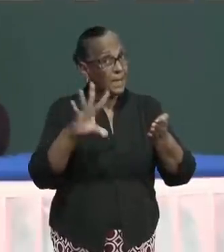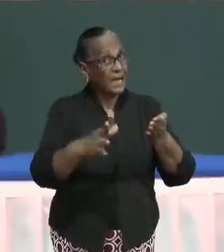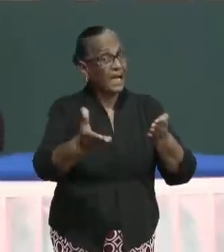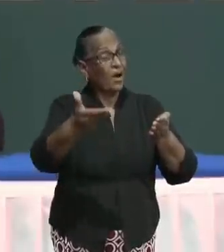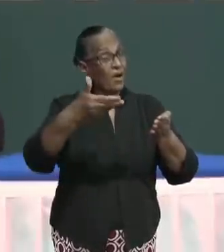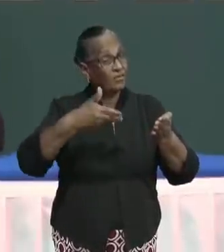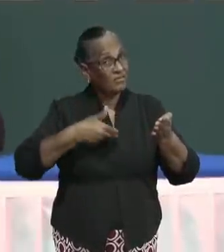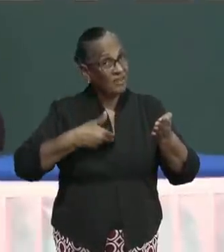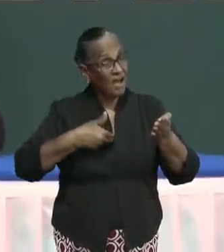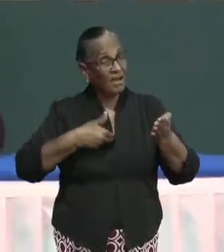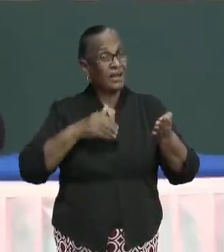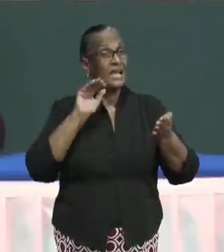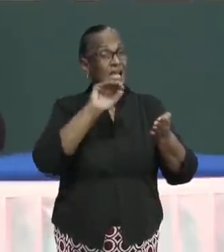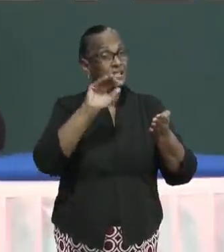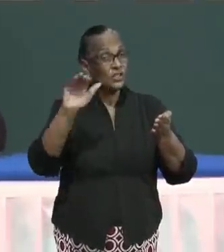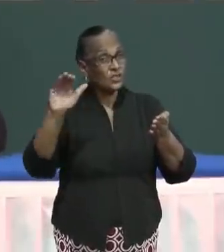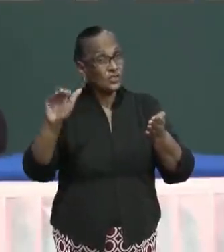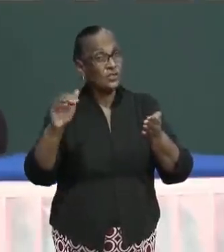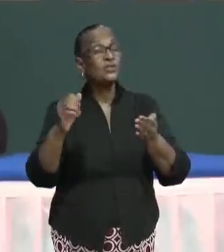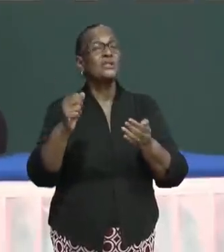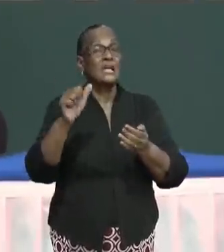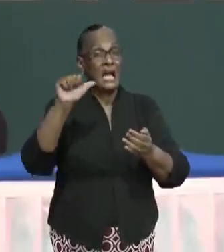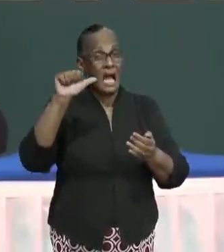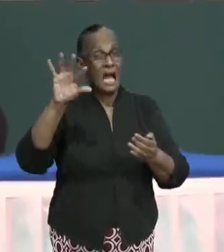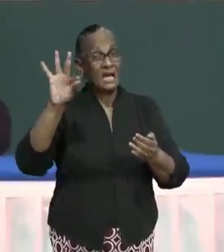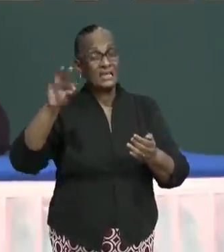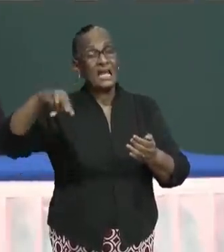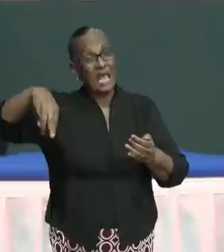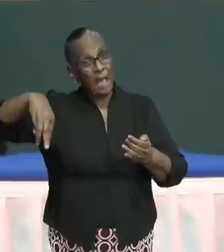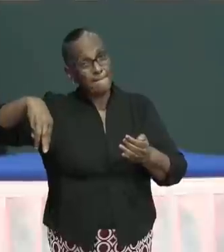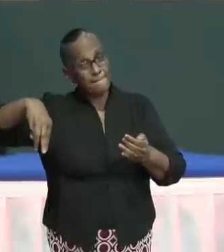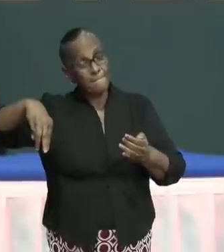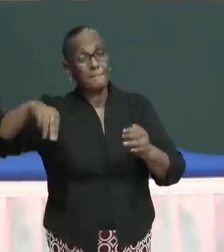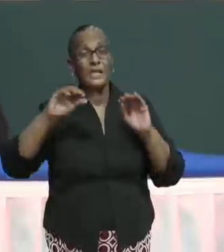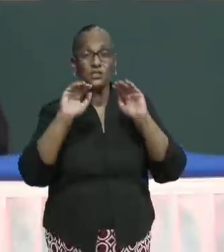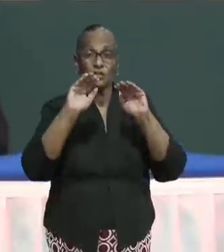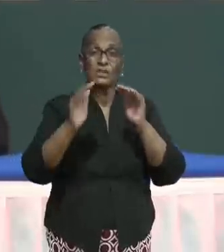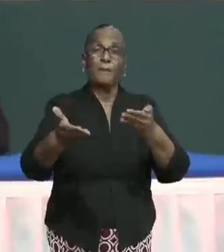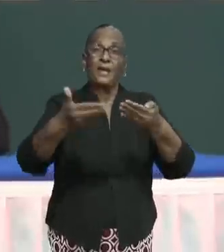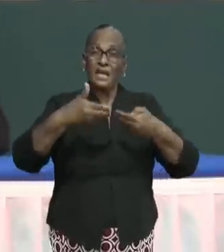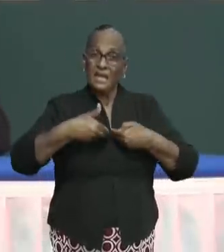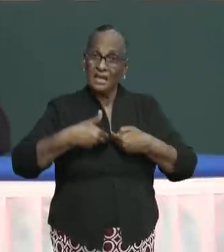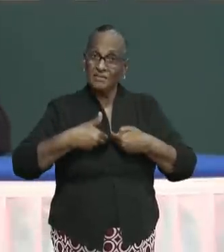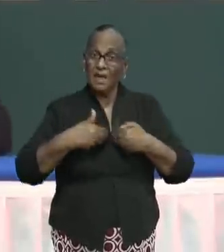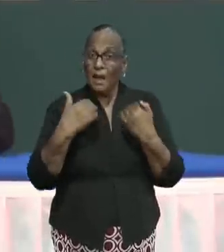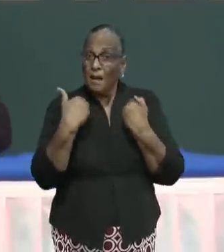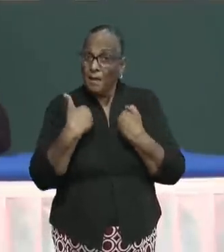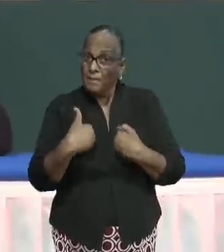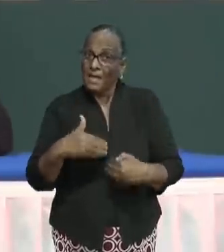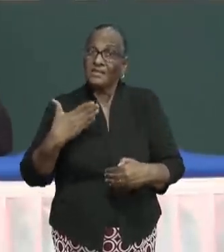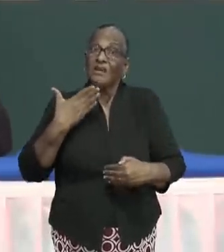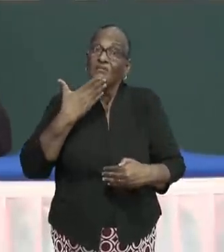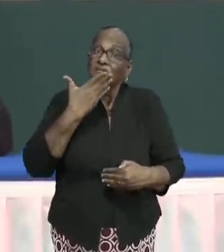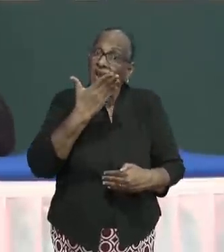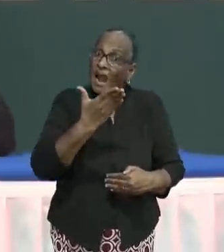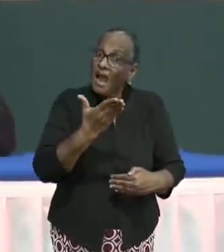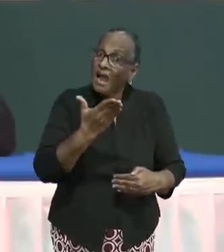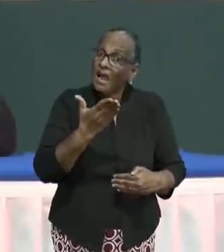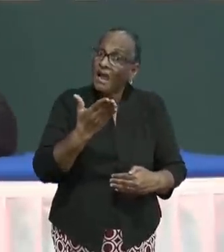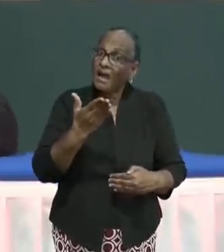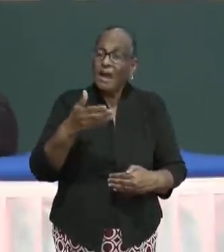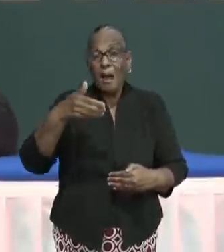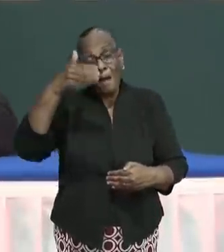instructie dat het ministerie van Arbeid heeft gegeven, is dat wanneer iemand een aanvraag doet, hij of zij